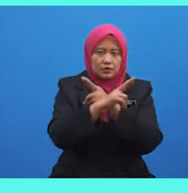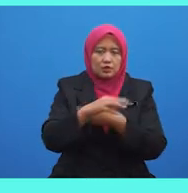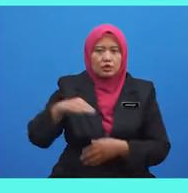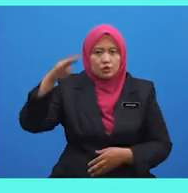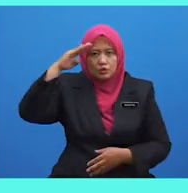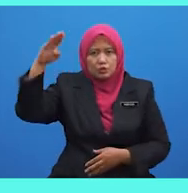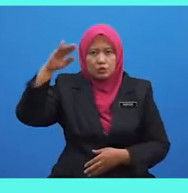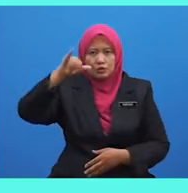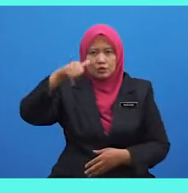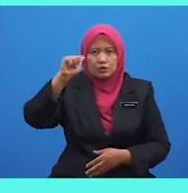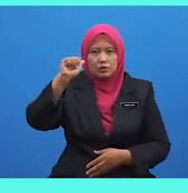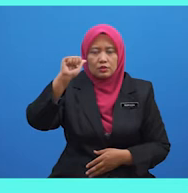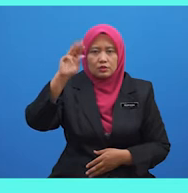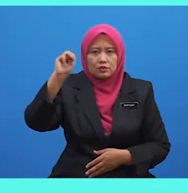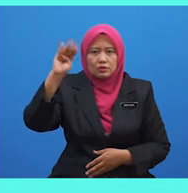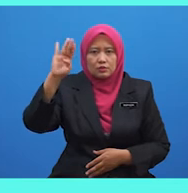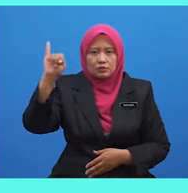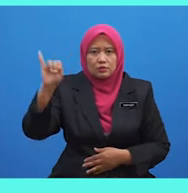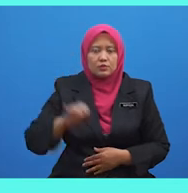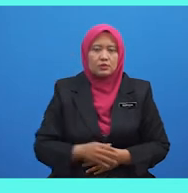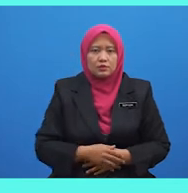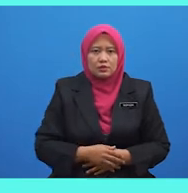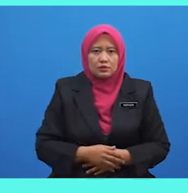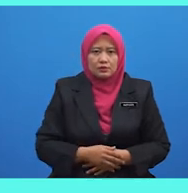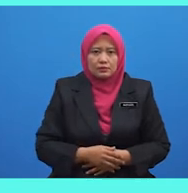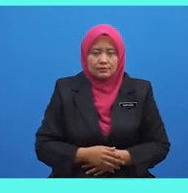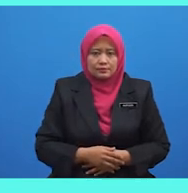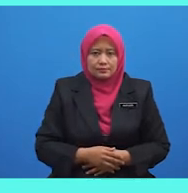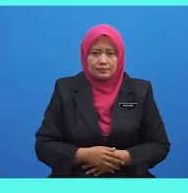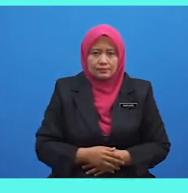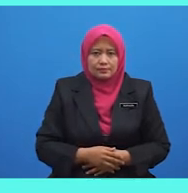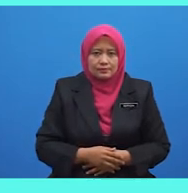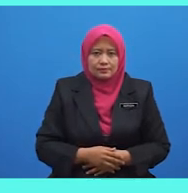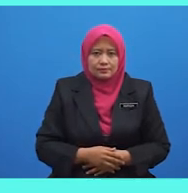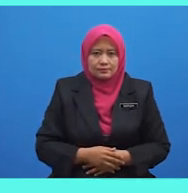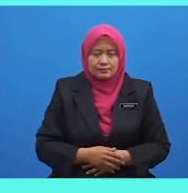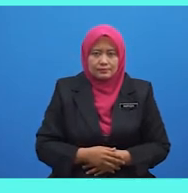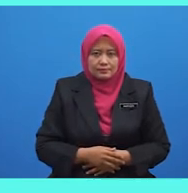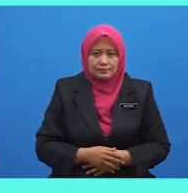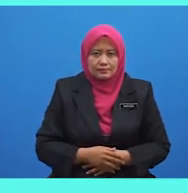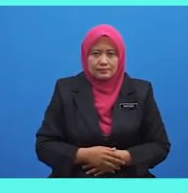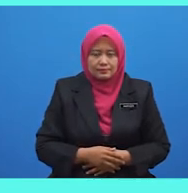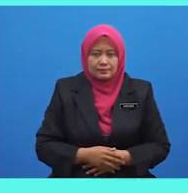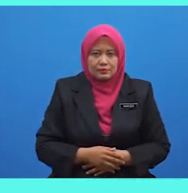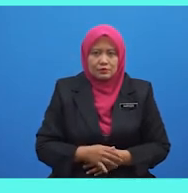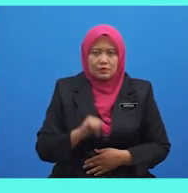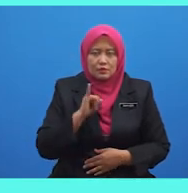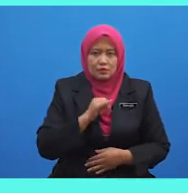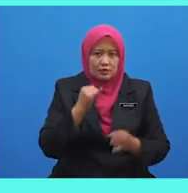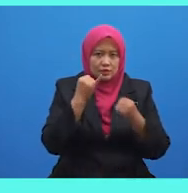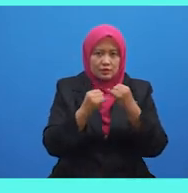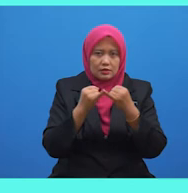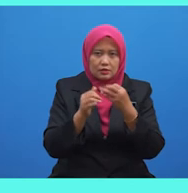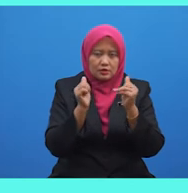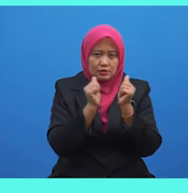konflik pembesar dan akhir sekali, ancaman Raja Kecil. Dengan ini, cikgu akhiri